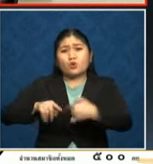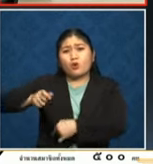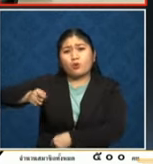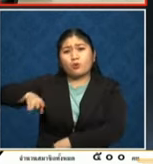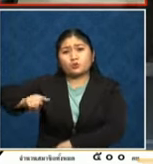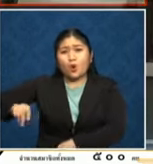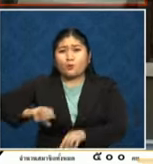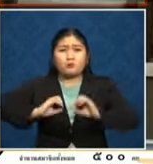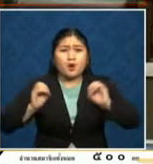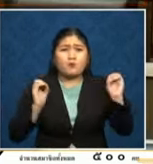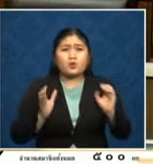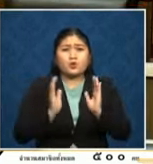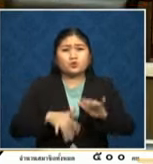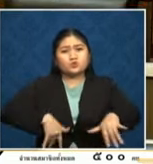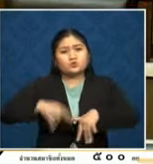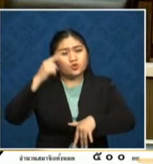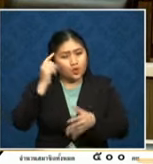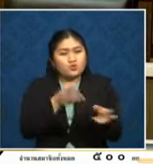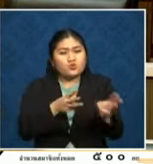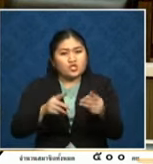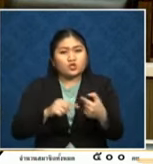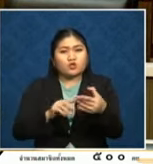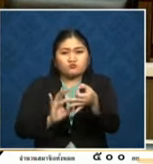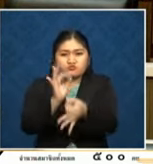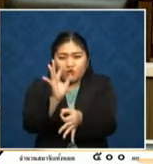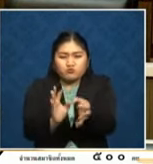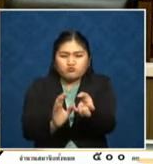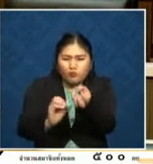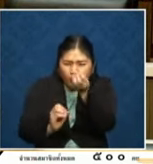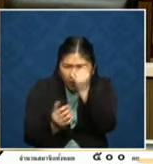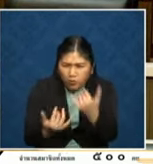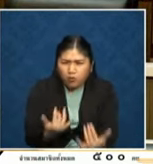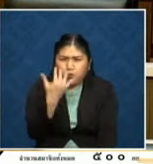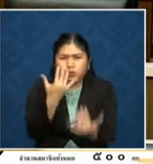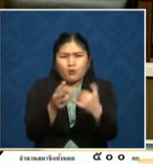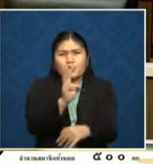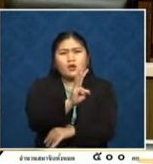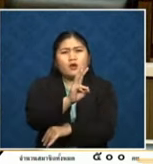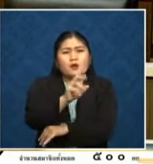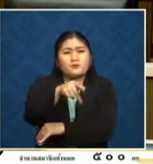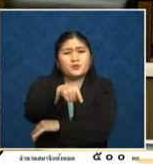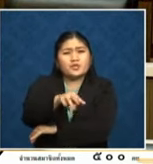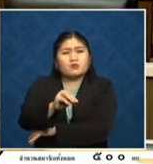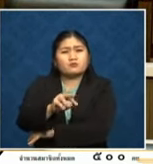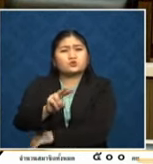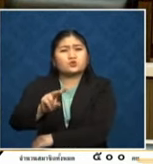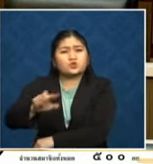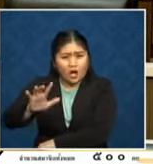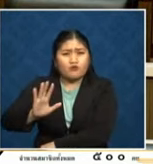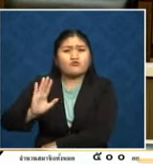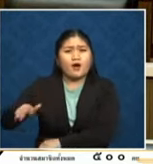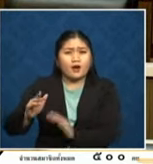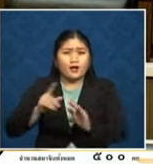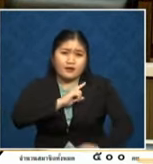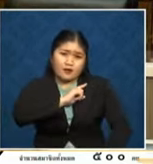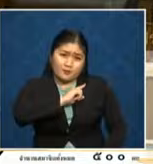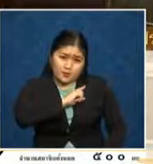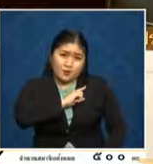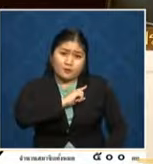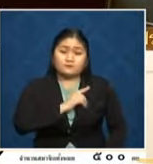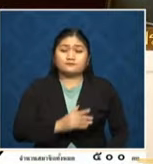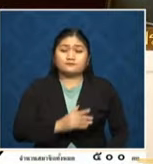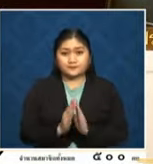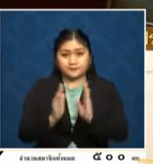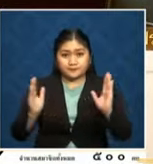ชาชนใช้วิธีนี้จึงเกิดมลพิษและ PM 2.5 ขอให้หน่วยงานรับผิดชอบด้วยค่ะขอบพระคุณค่ะ ขอบคุณครับขอเ